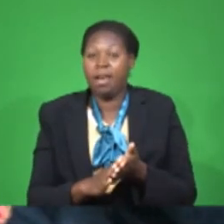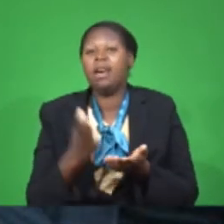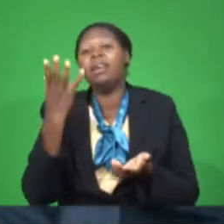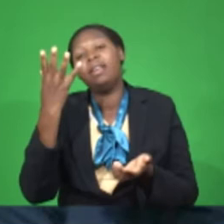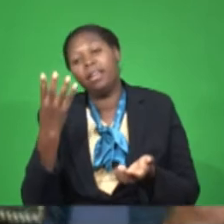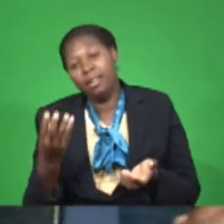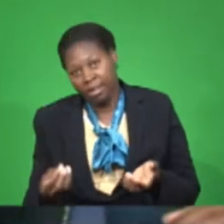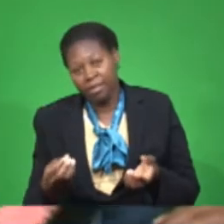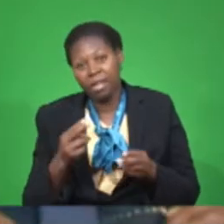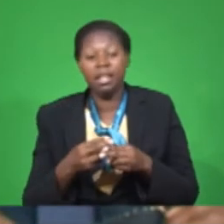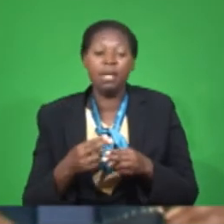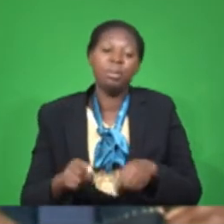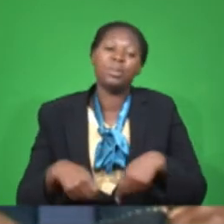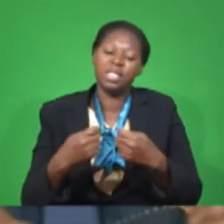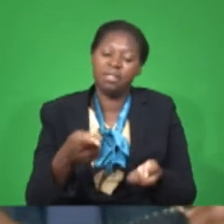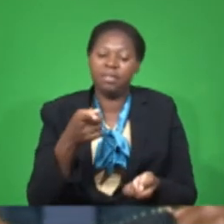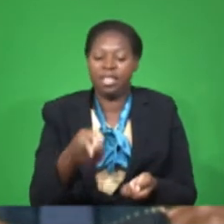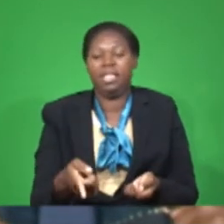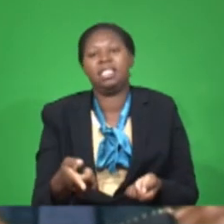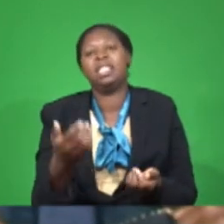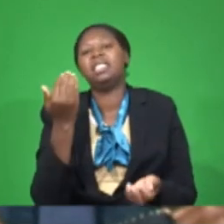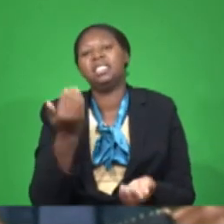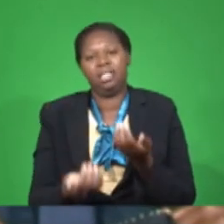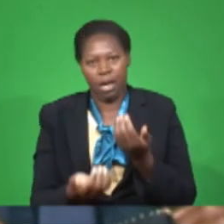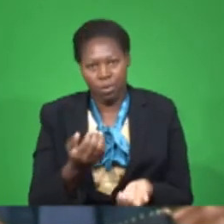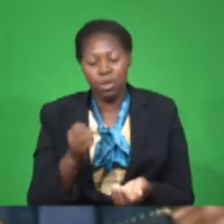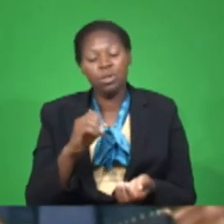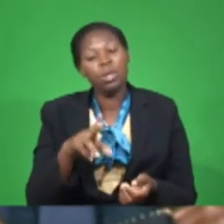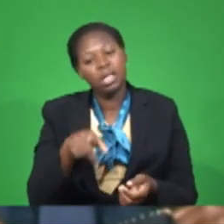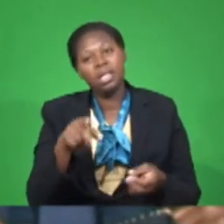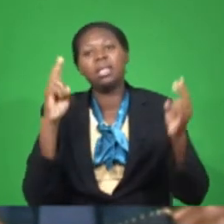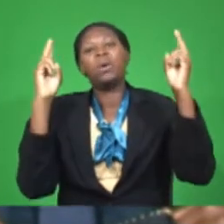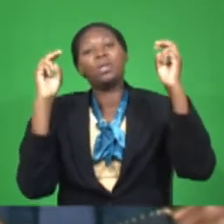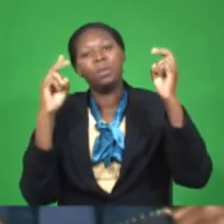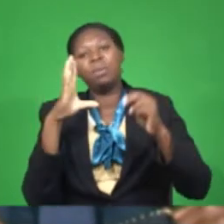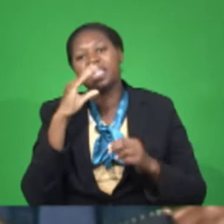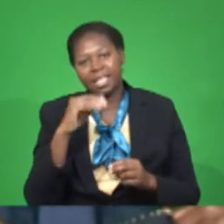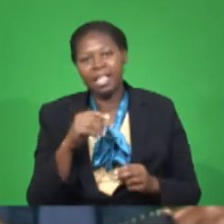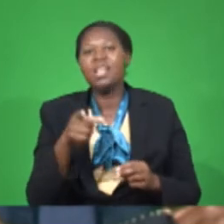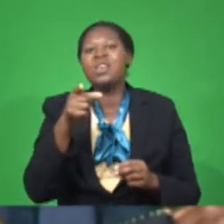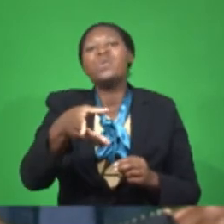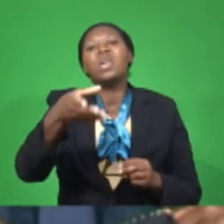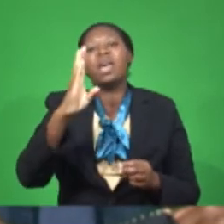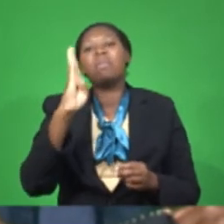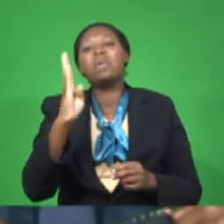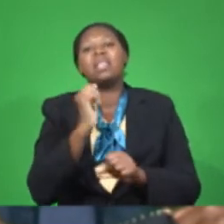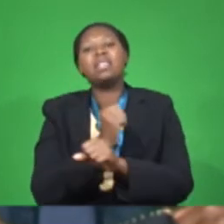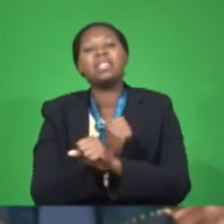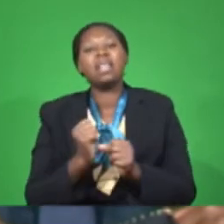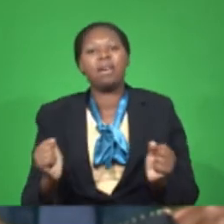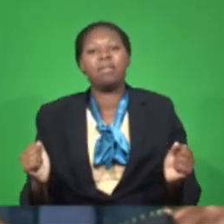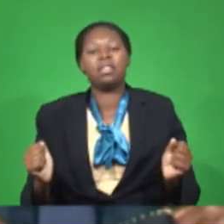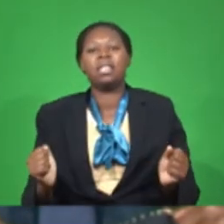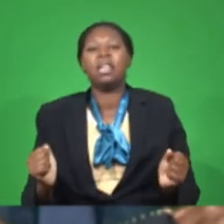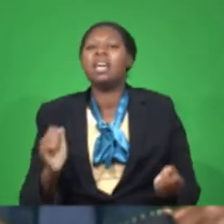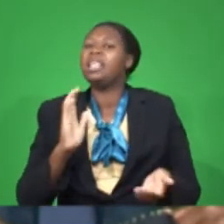nayo saka musoro wenyaya kuti unogona kuponeswa alright uri Perezi zvisinei nebackground nemacircumstances